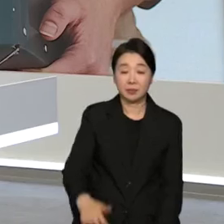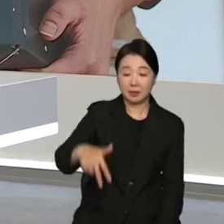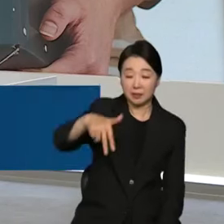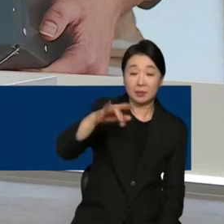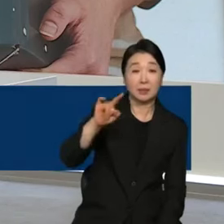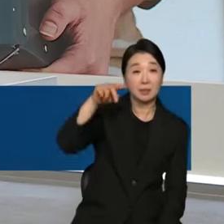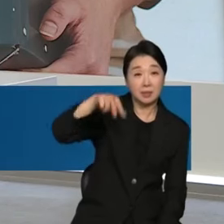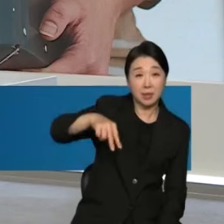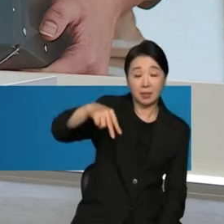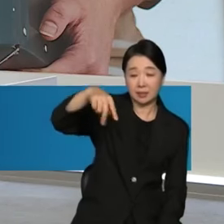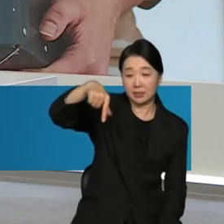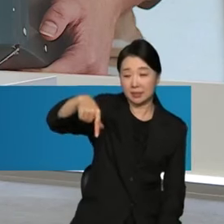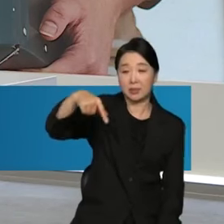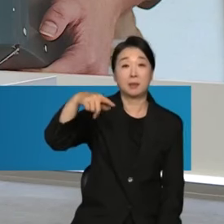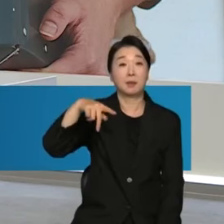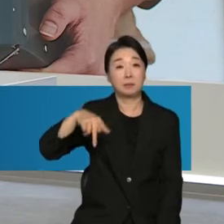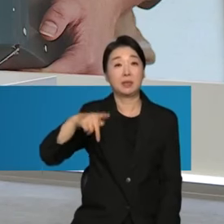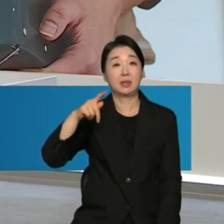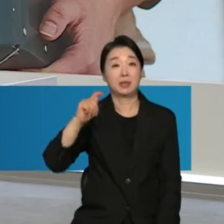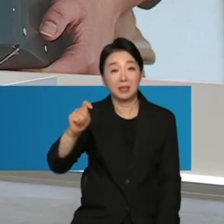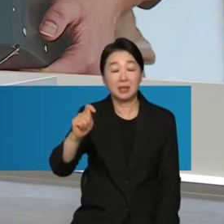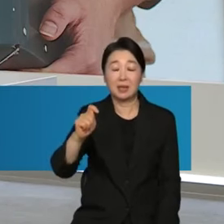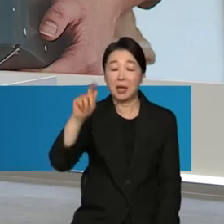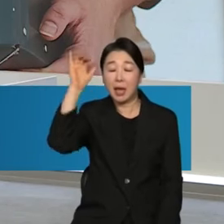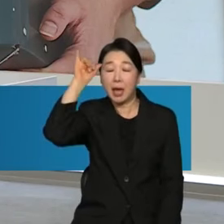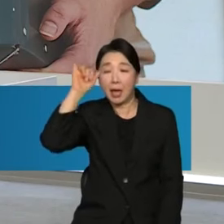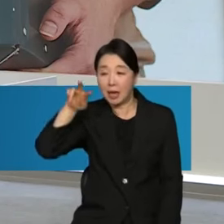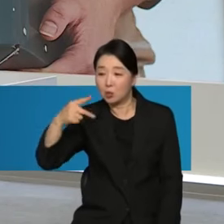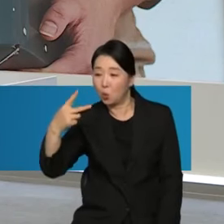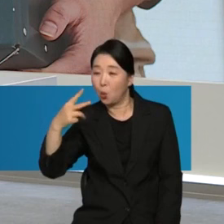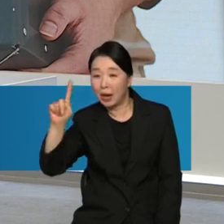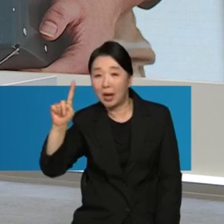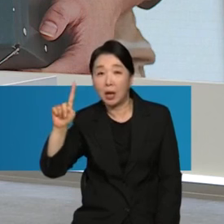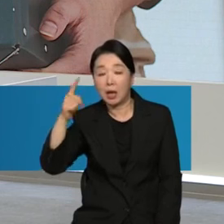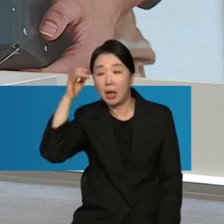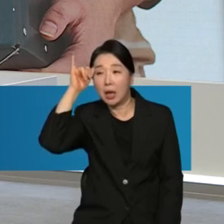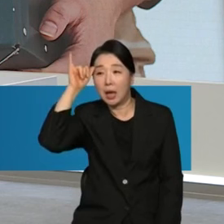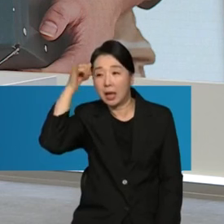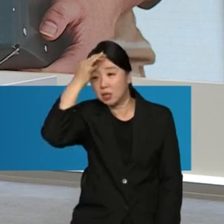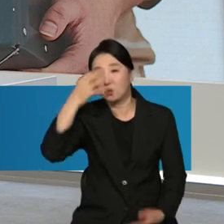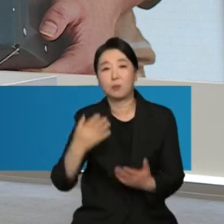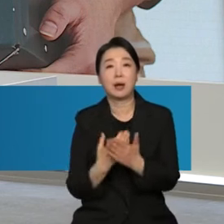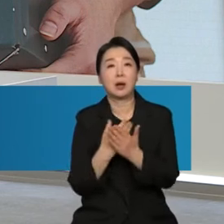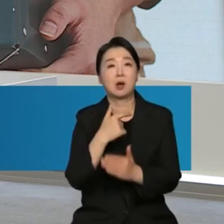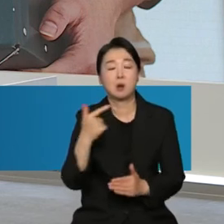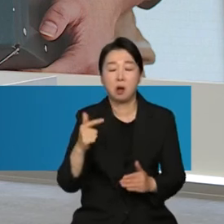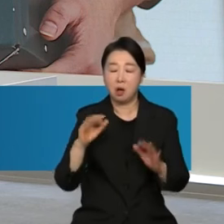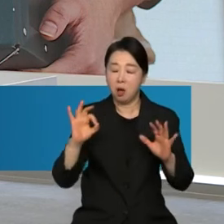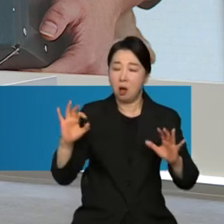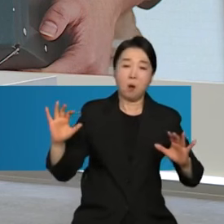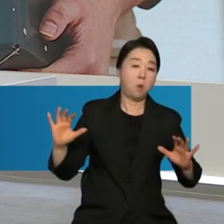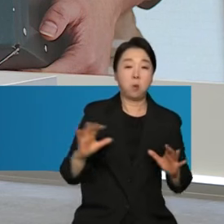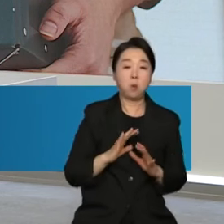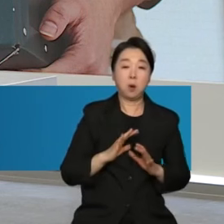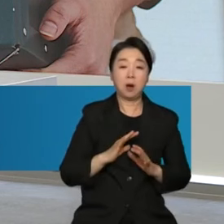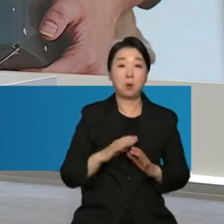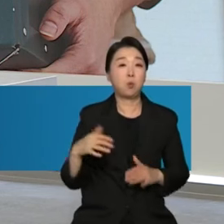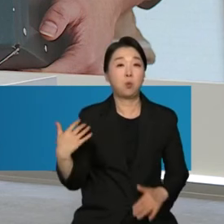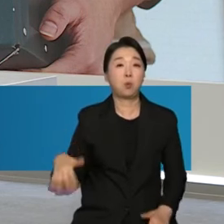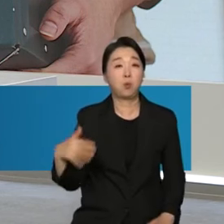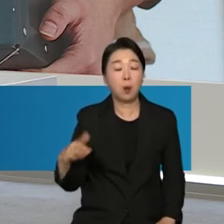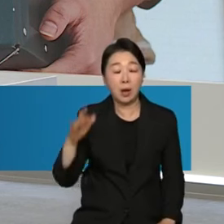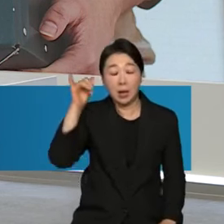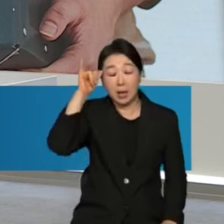챗GPT에 이어 AI 소라까지 날로 발전하는 인공지능 기술은 놀라움을 넘어 두려움을 자아내고 있습니다.